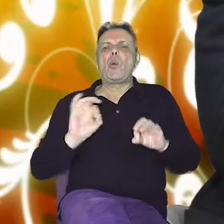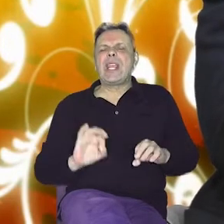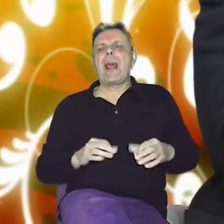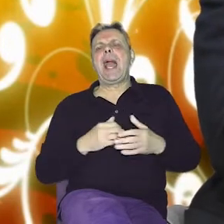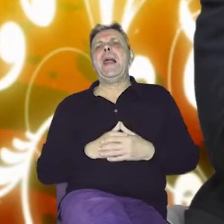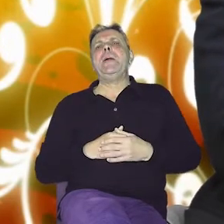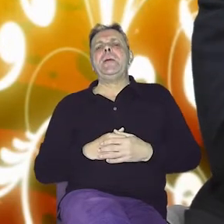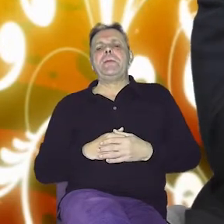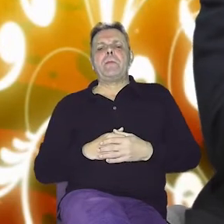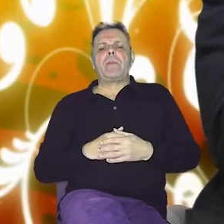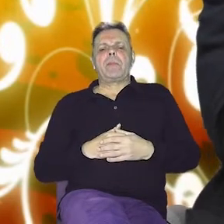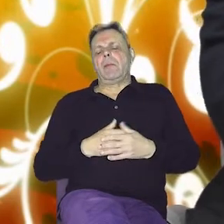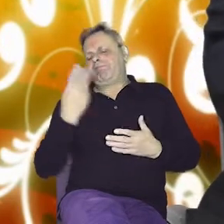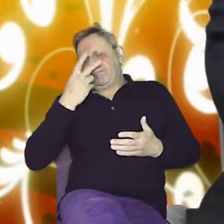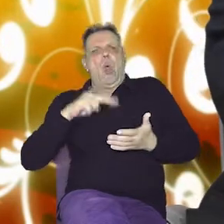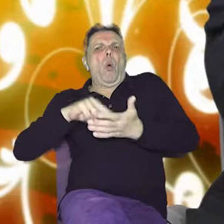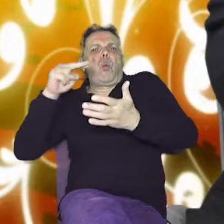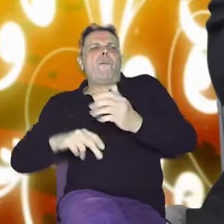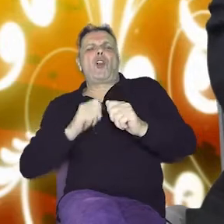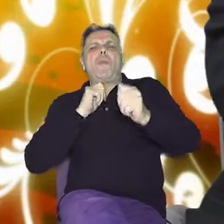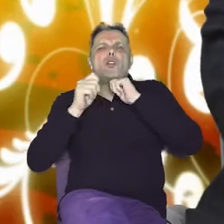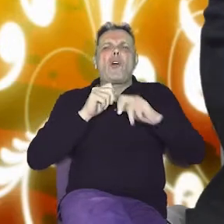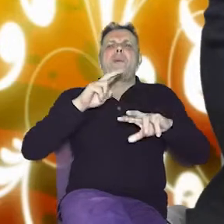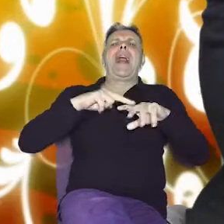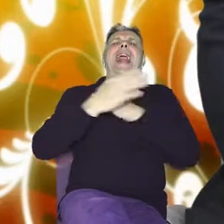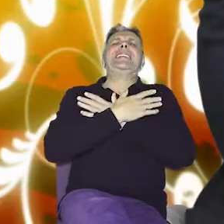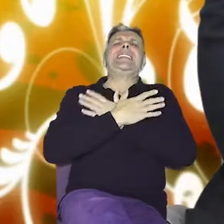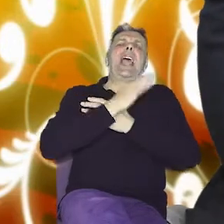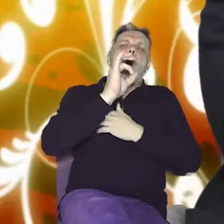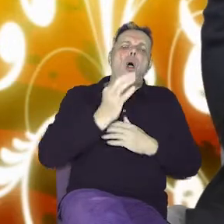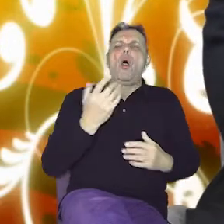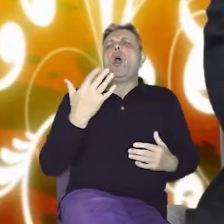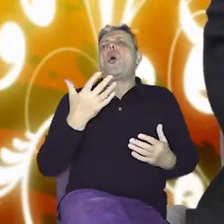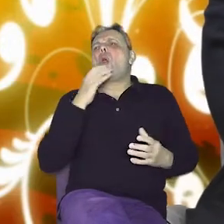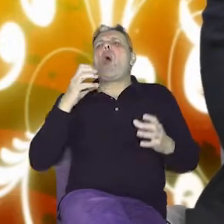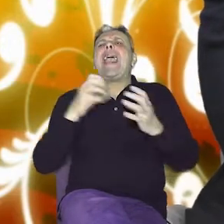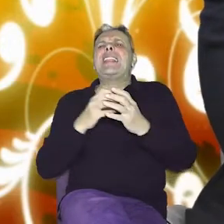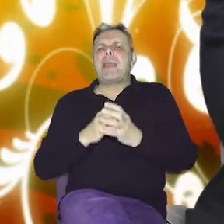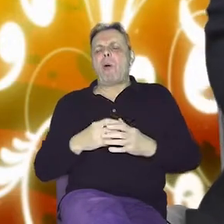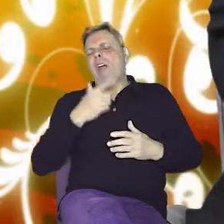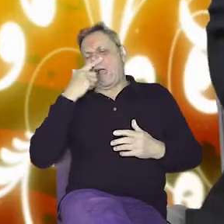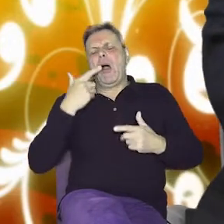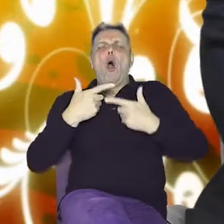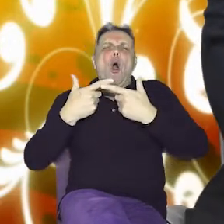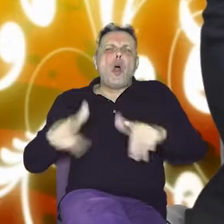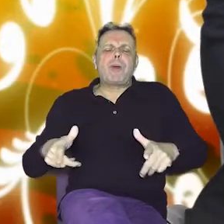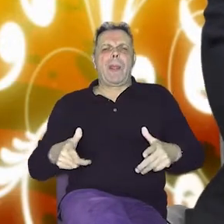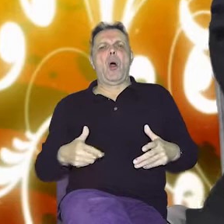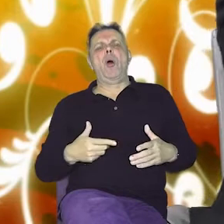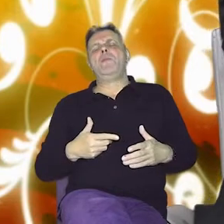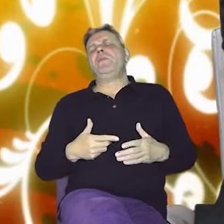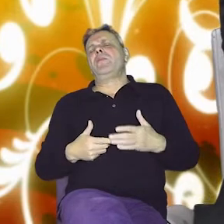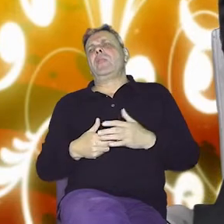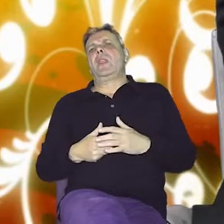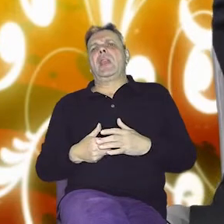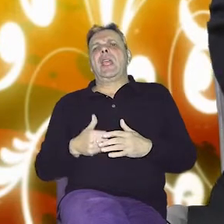sa nekakvim ugovorima, dogovorima sa HZZO-om, koliko je timova ugovoreno bilo hitne medicinske